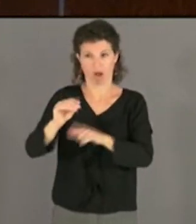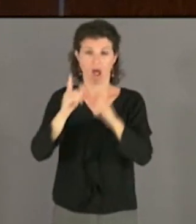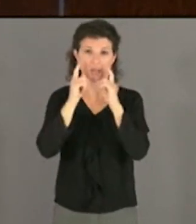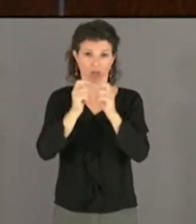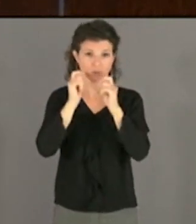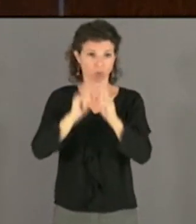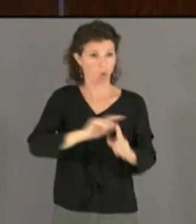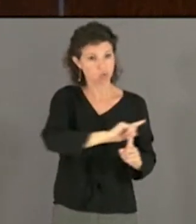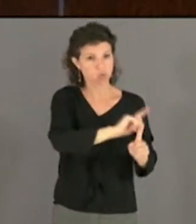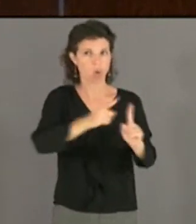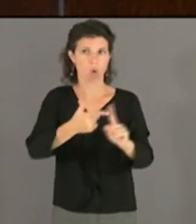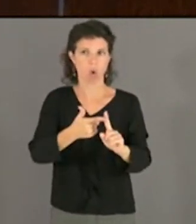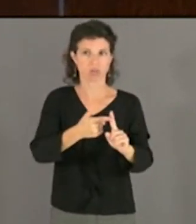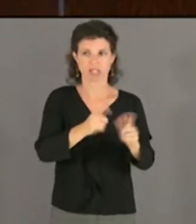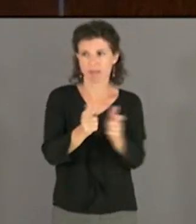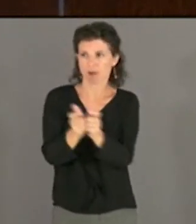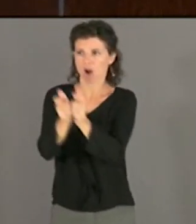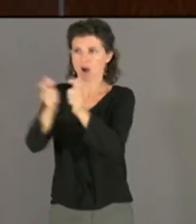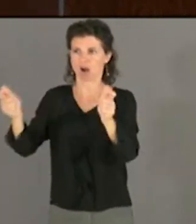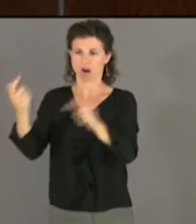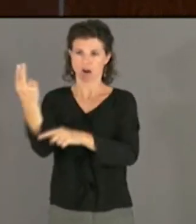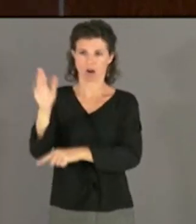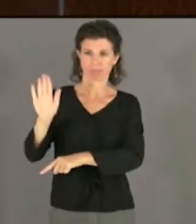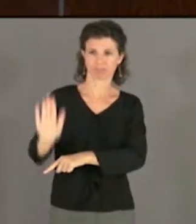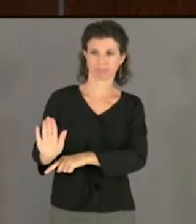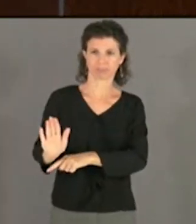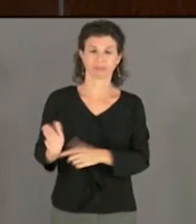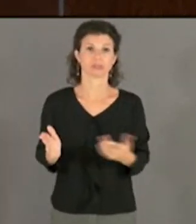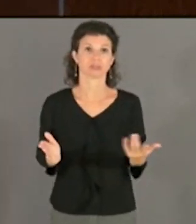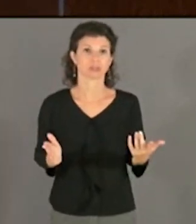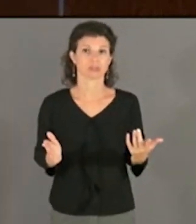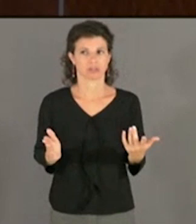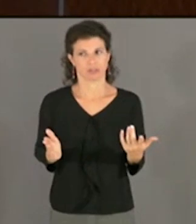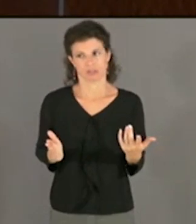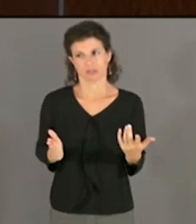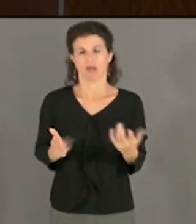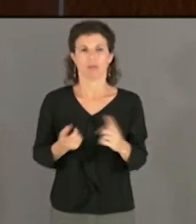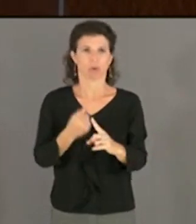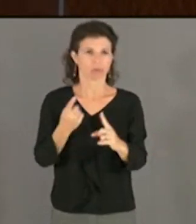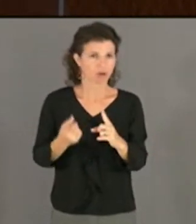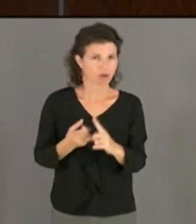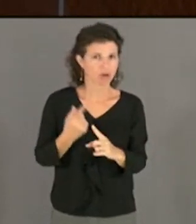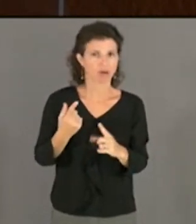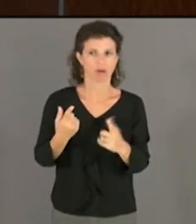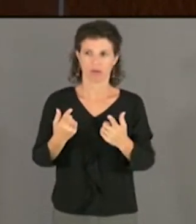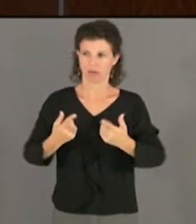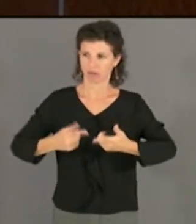bis. Et avant que ça ne devienne pas un campus bis, que le campus, qu'on y puisse y retrouver